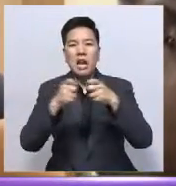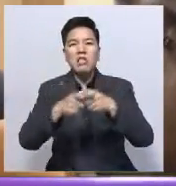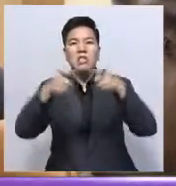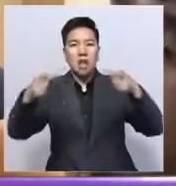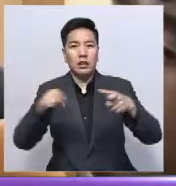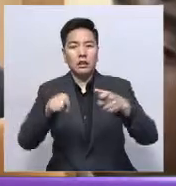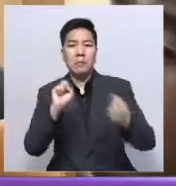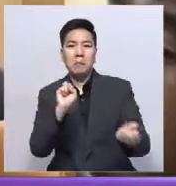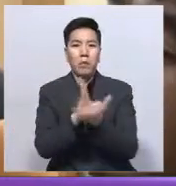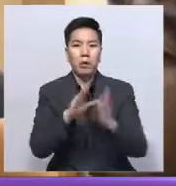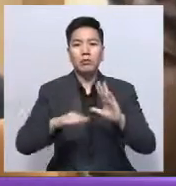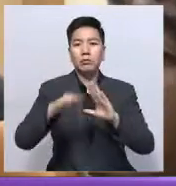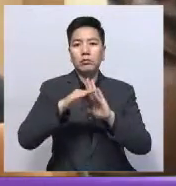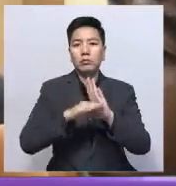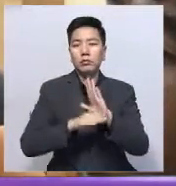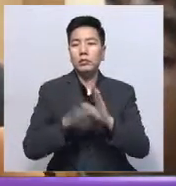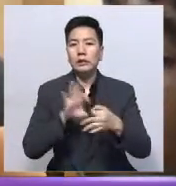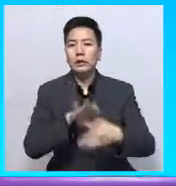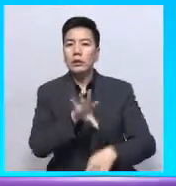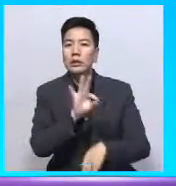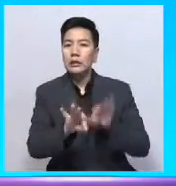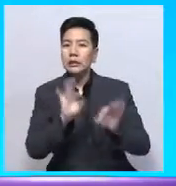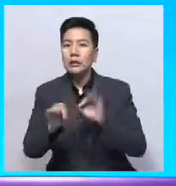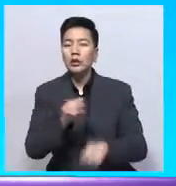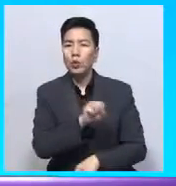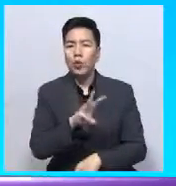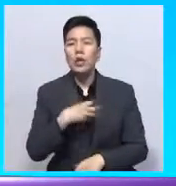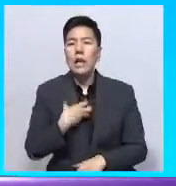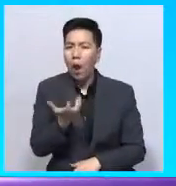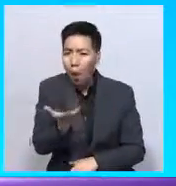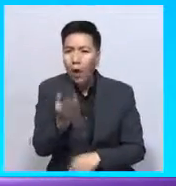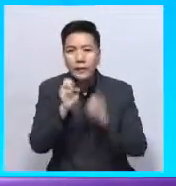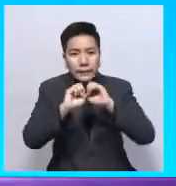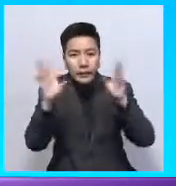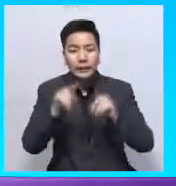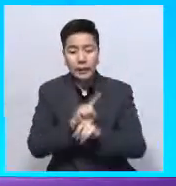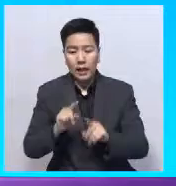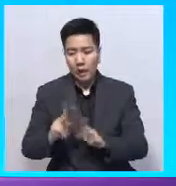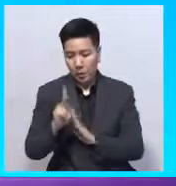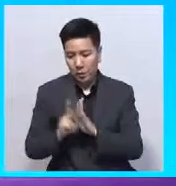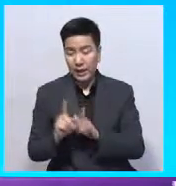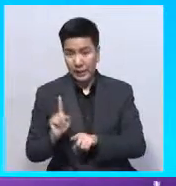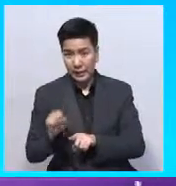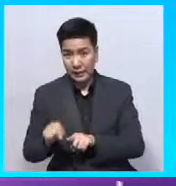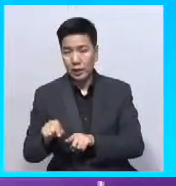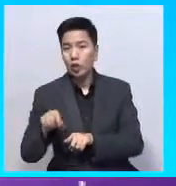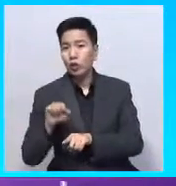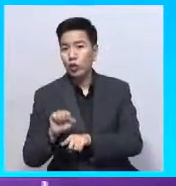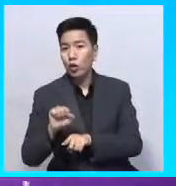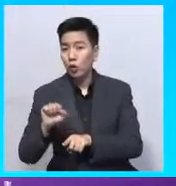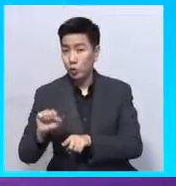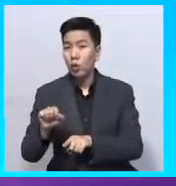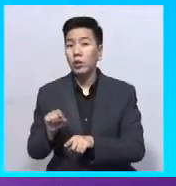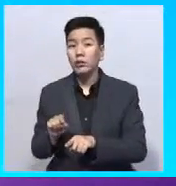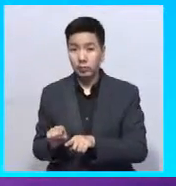ที่อาจจะไปกระทบต่อกระบวนการคัดเลือกสว.จึงต้องการให้เกิดความชัดเจนนะครับส่วนร่างกฎหมายอีกหนึ่งฉบับเป็นพ.ร.ป.ว่